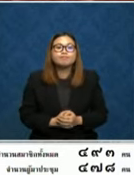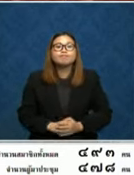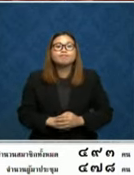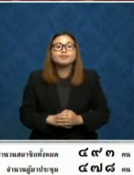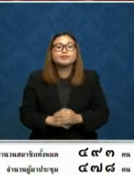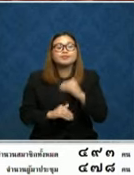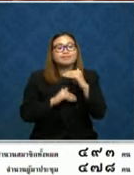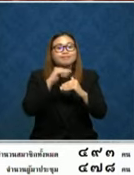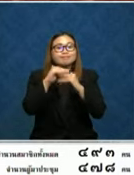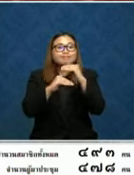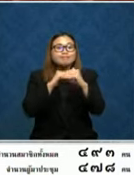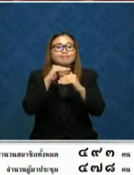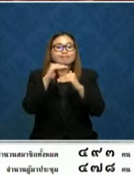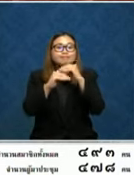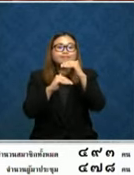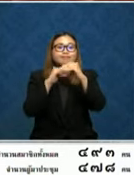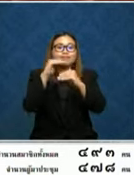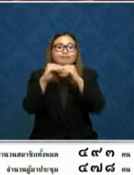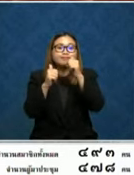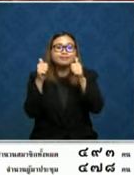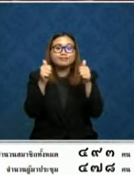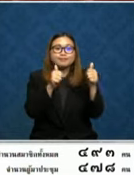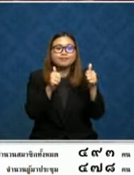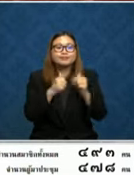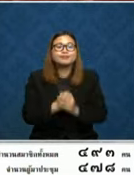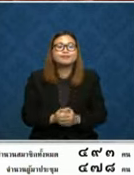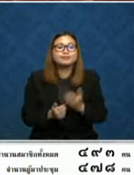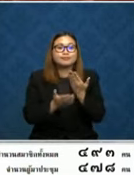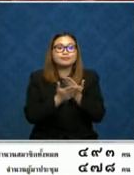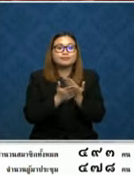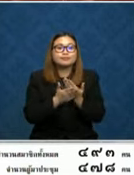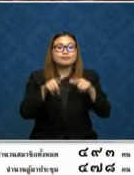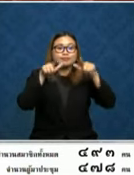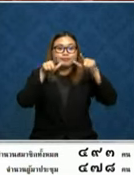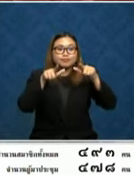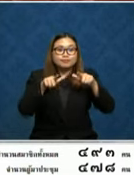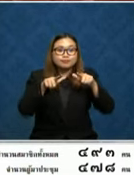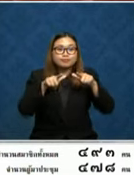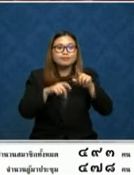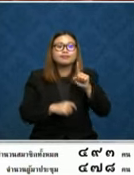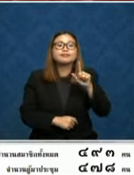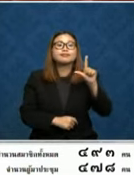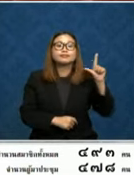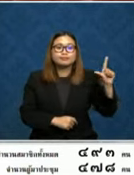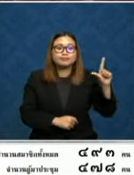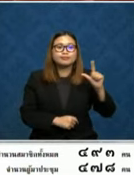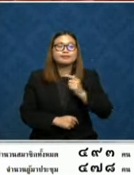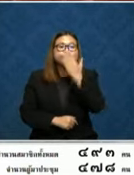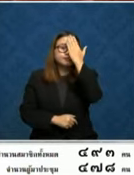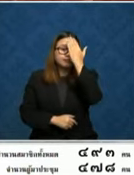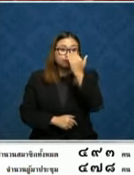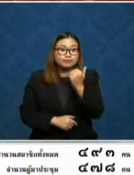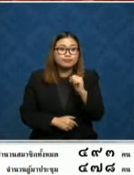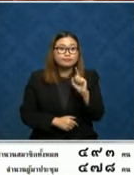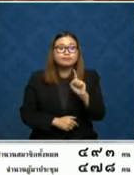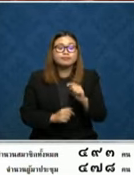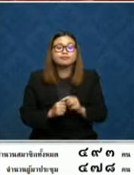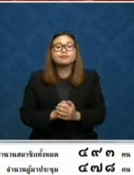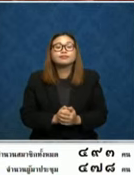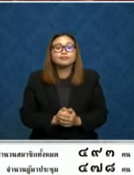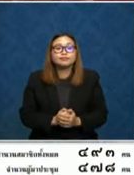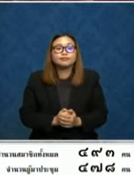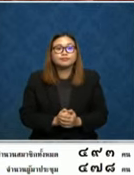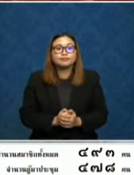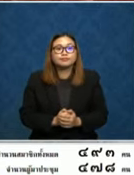สำเร็จมากขึ้นเรื่อยๆนะครับทีนี้ผมปรับลดลงไปเล็กน้อยเพียงแค่1ล้านบาทเหตุผลที่ผมปรับลดลงไป1ล้านบาทก็เพราะ